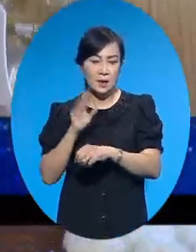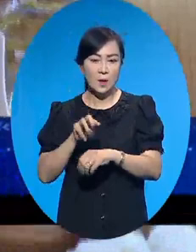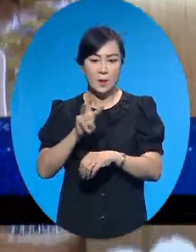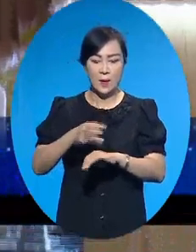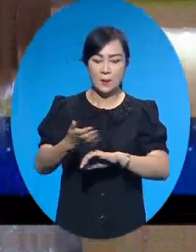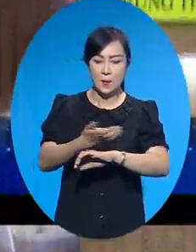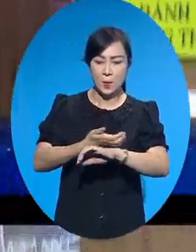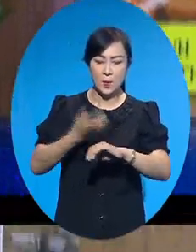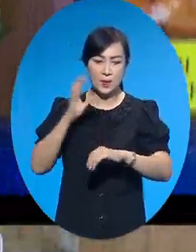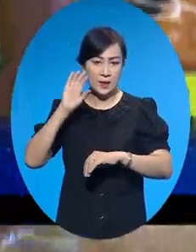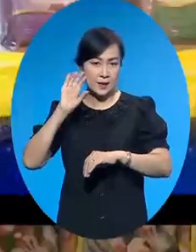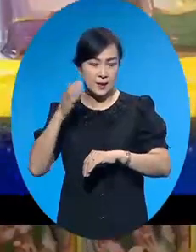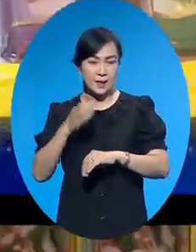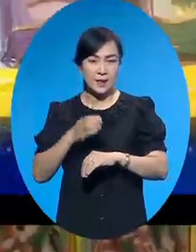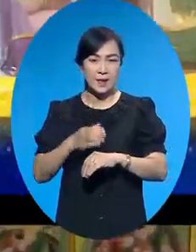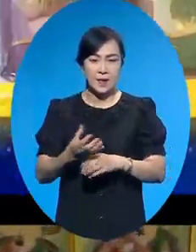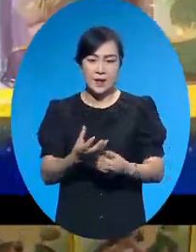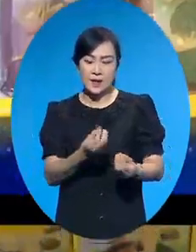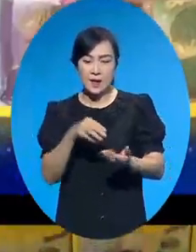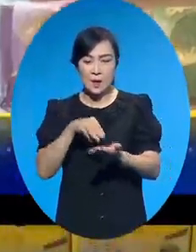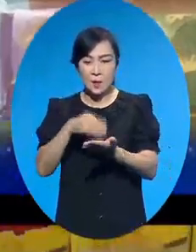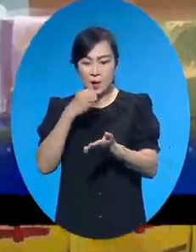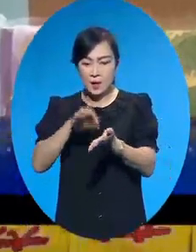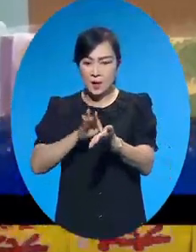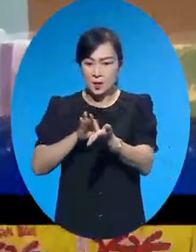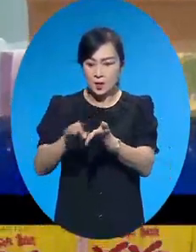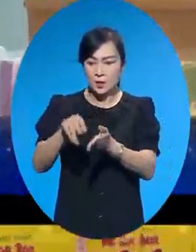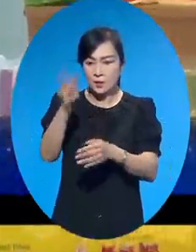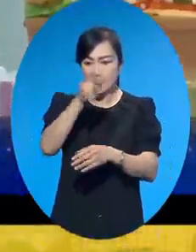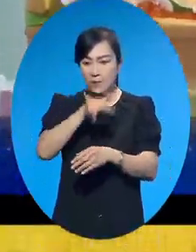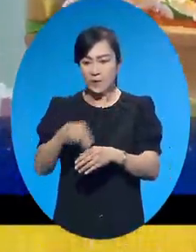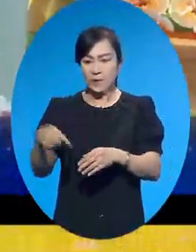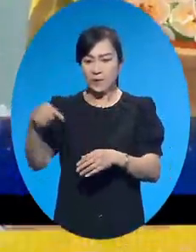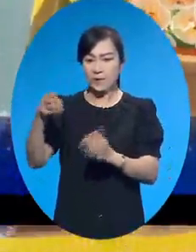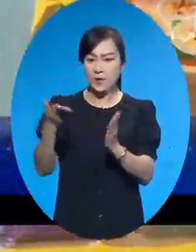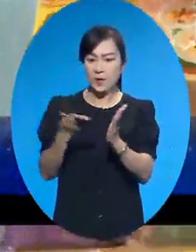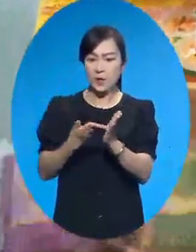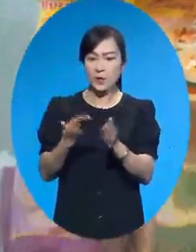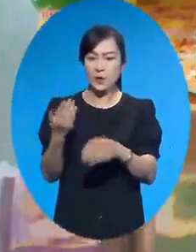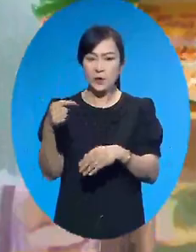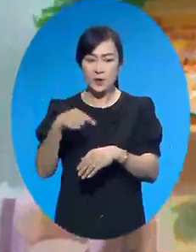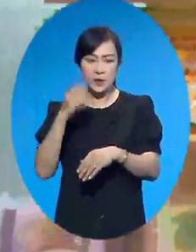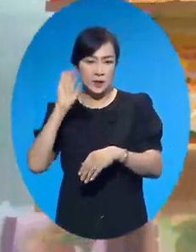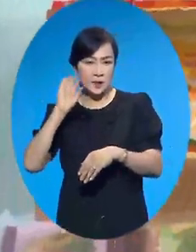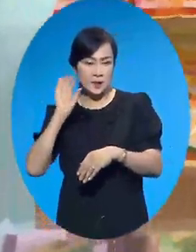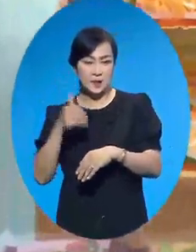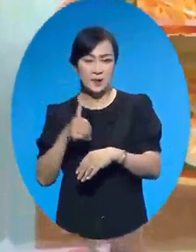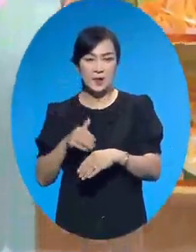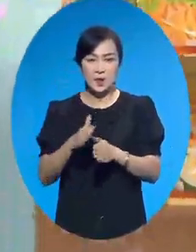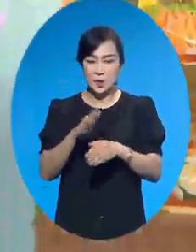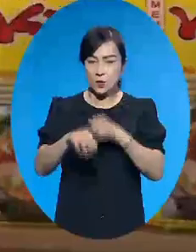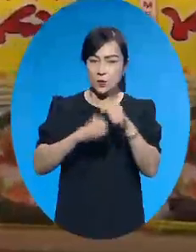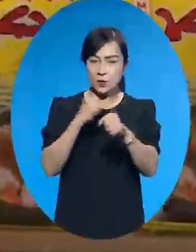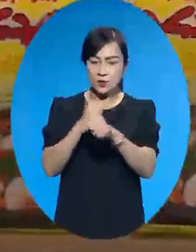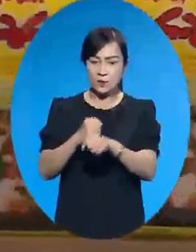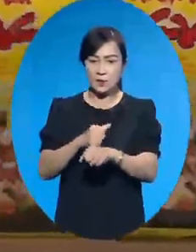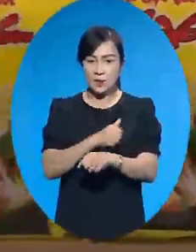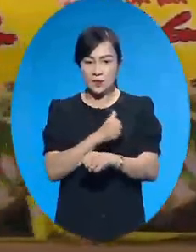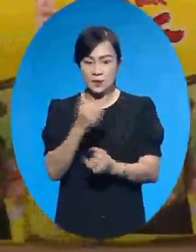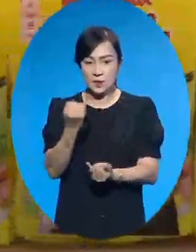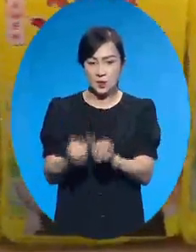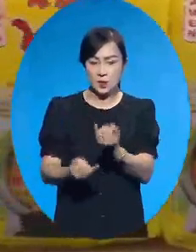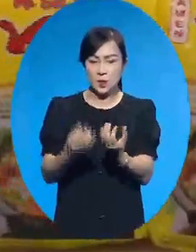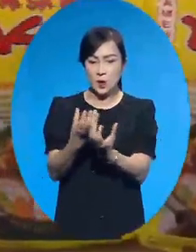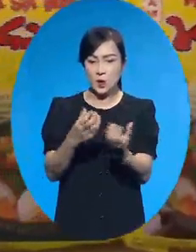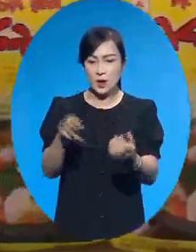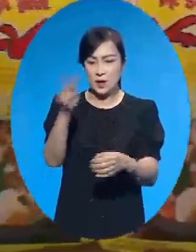30 nước trên thế giới, góp phần đưa các món ăn truyền thống đặc thù của Việt Nam giới thiệu đến bạn bè quốc tế và nhiều năm liền được người tiêu dùng bình chọn